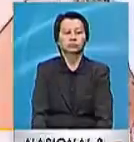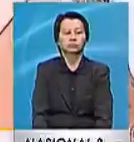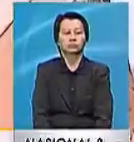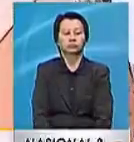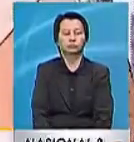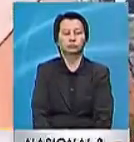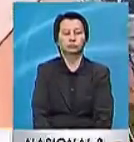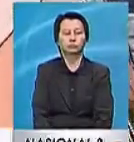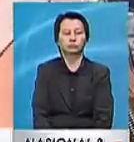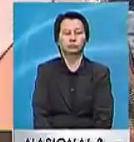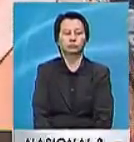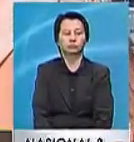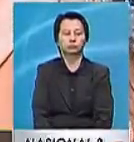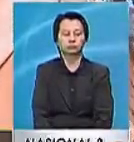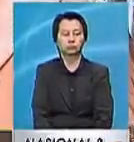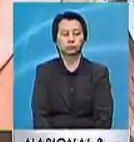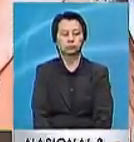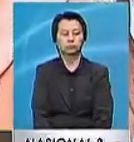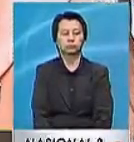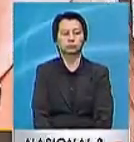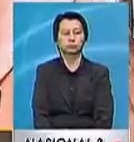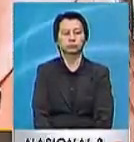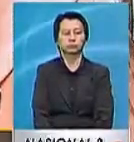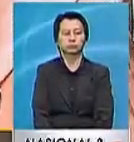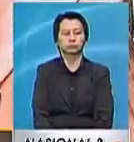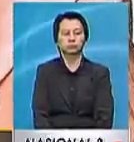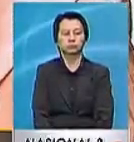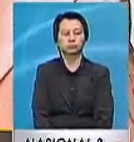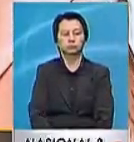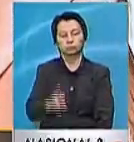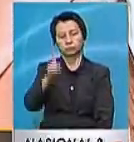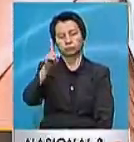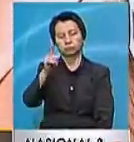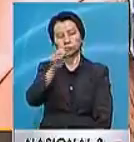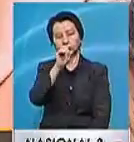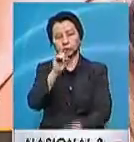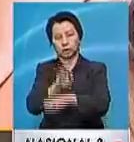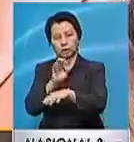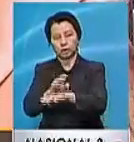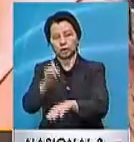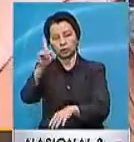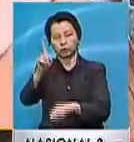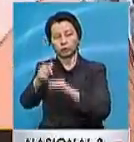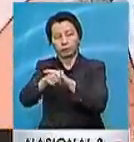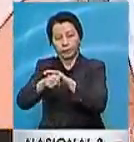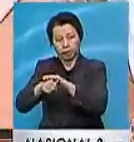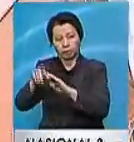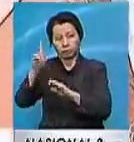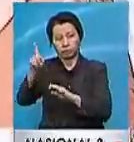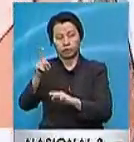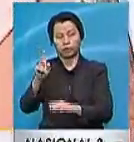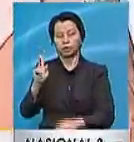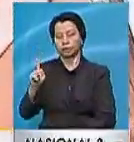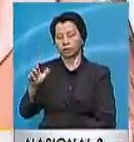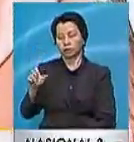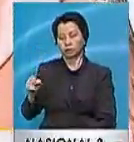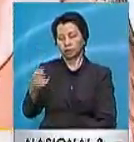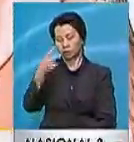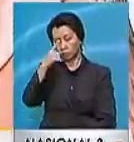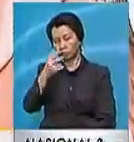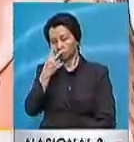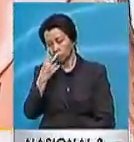Dua kaunselor, seorang pegawai pelindung dan seorang pegawai kes. Untuk melihat apa